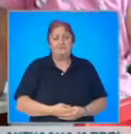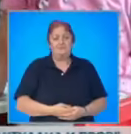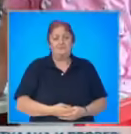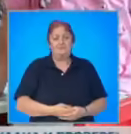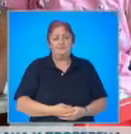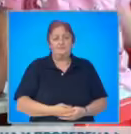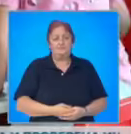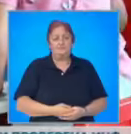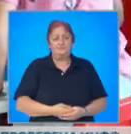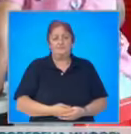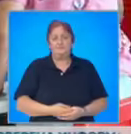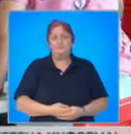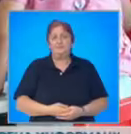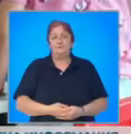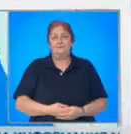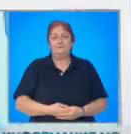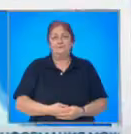и зелено.